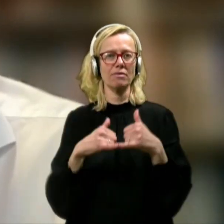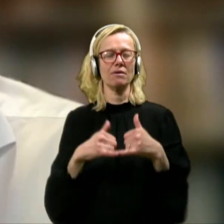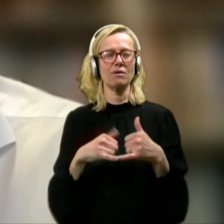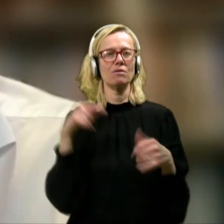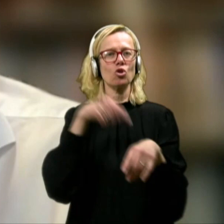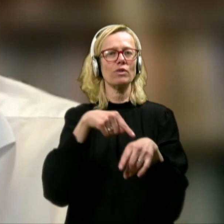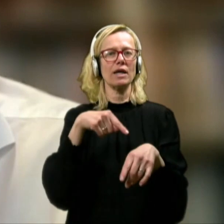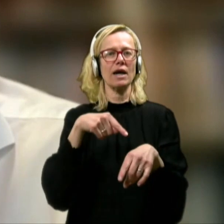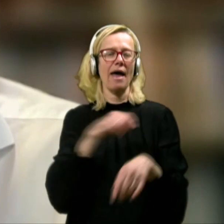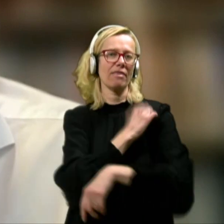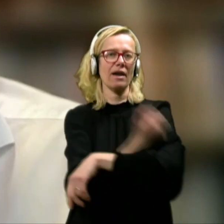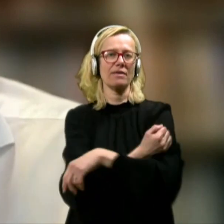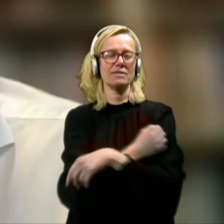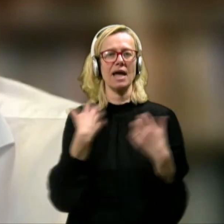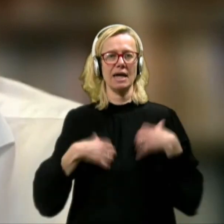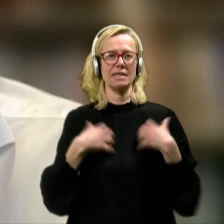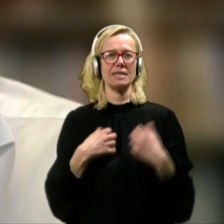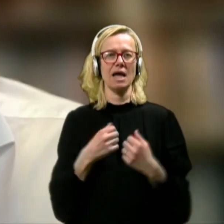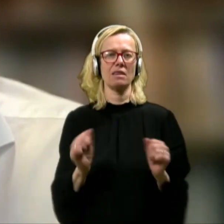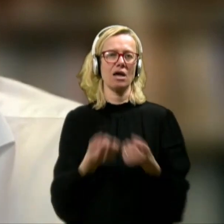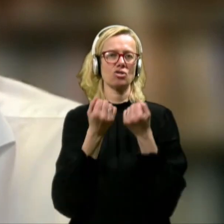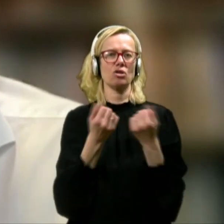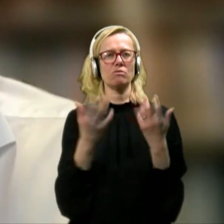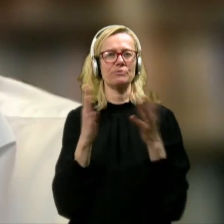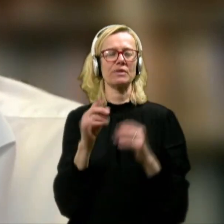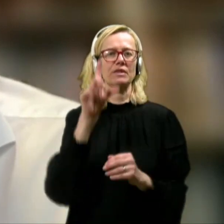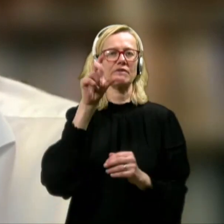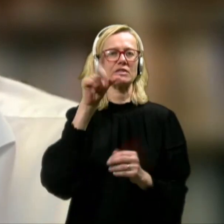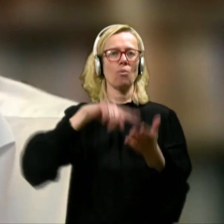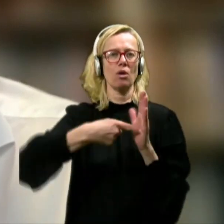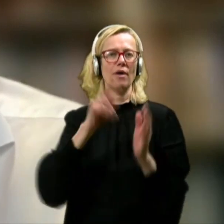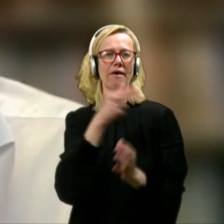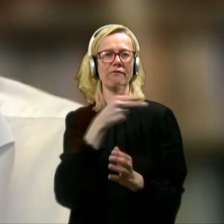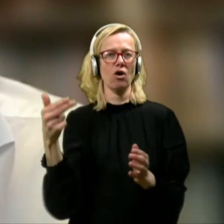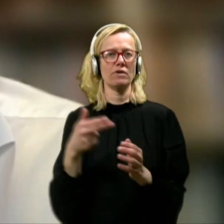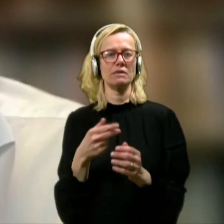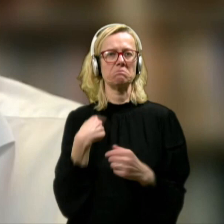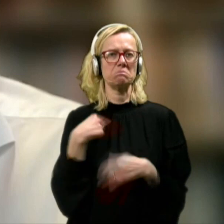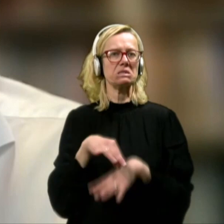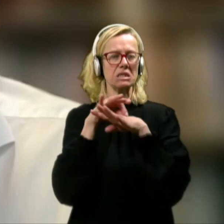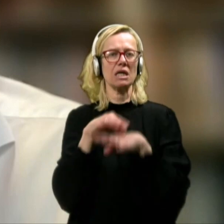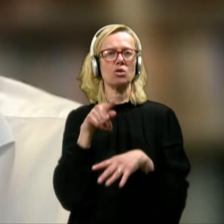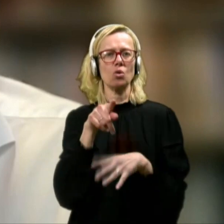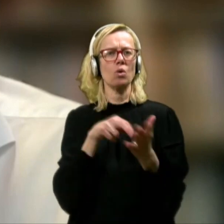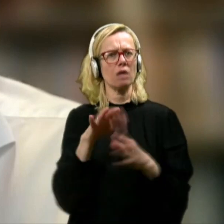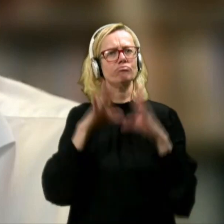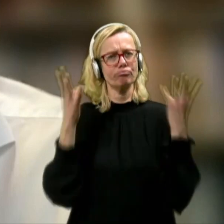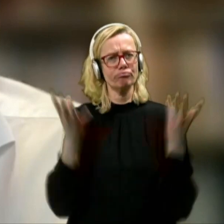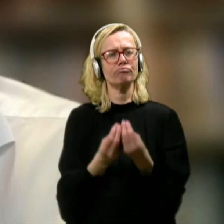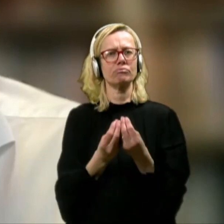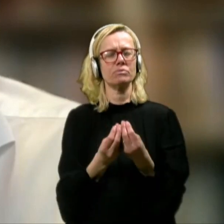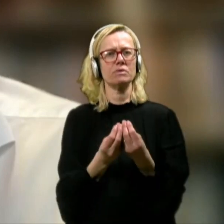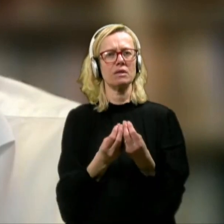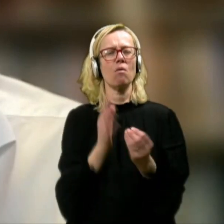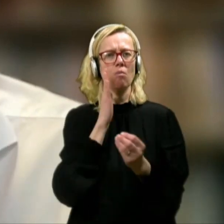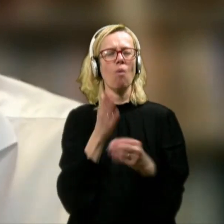dotika te energetske krize. Težak je cirka 200 milijonov evrov, zdi se mi, da gre za zajeten zalogaj, ki bo